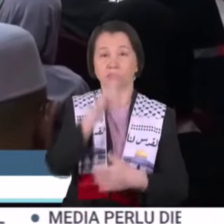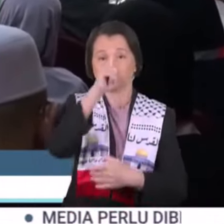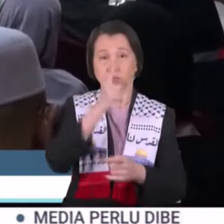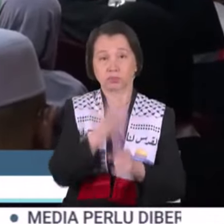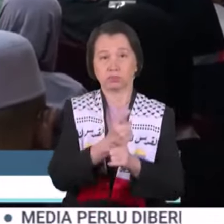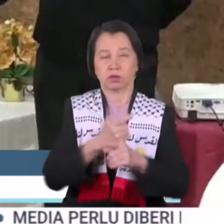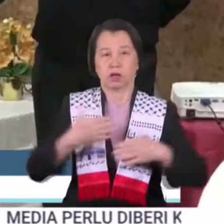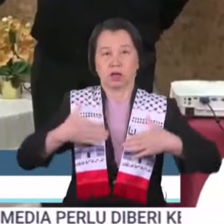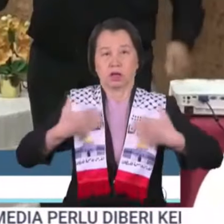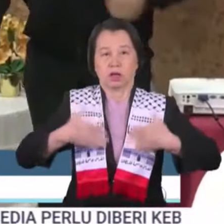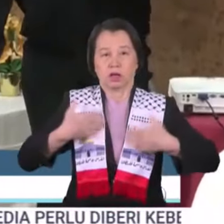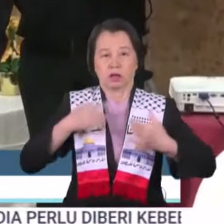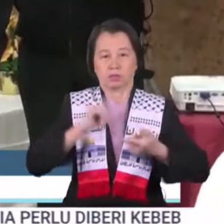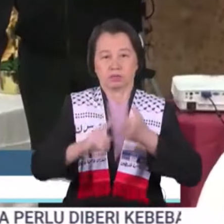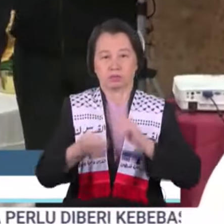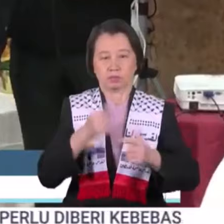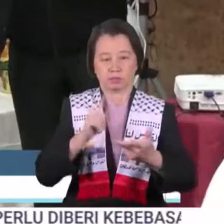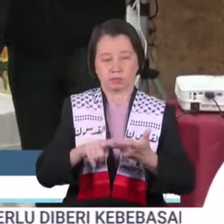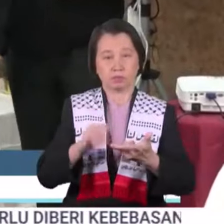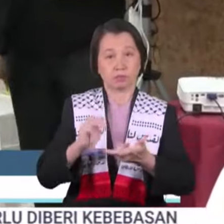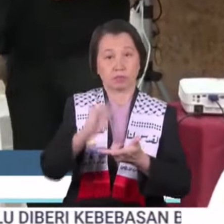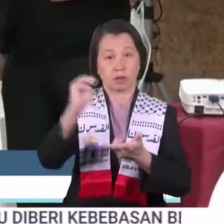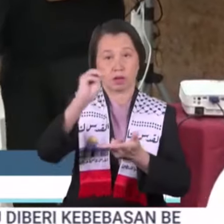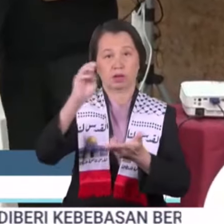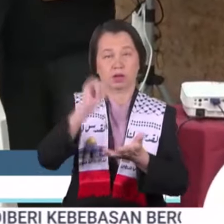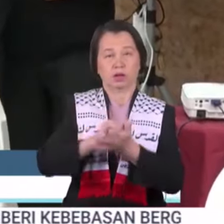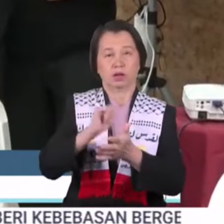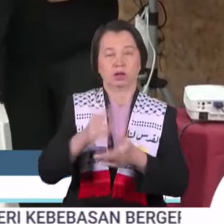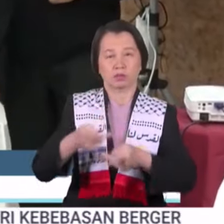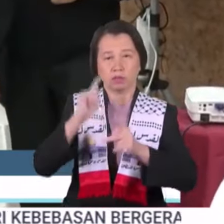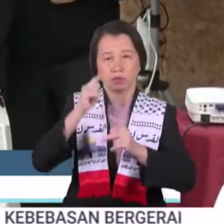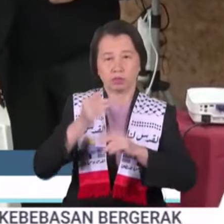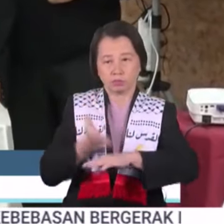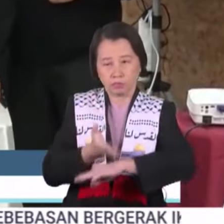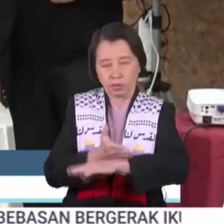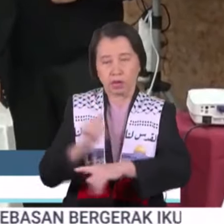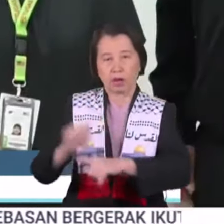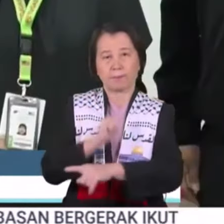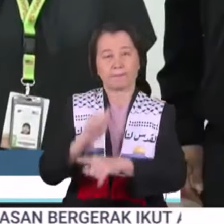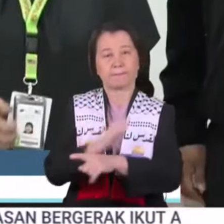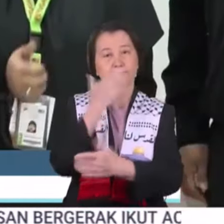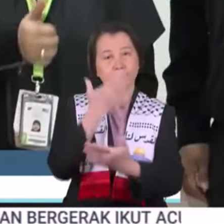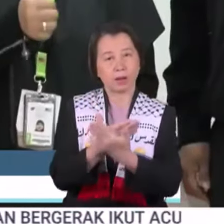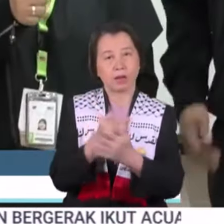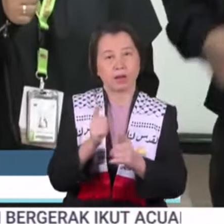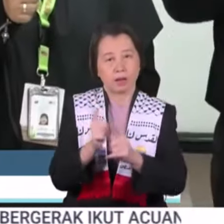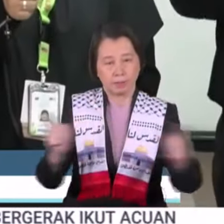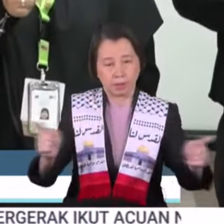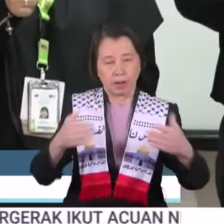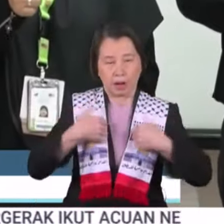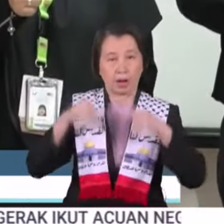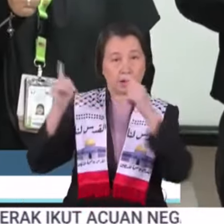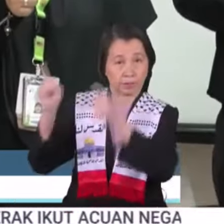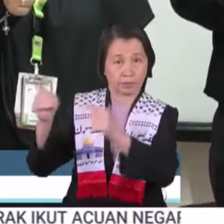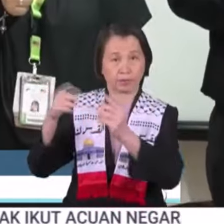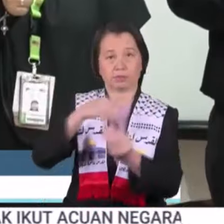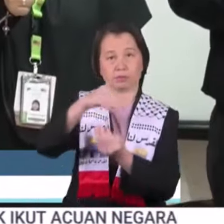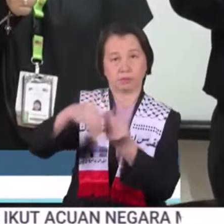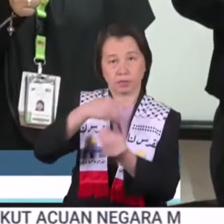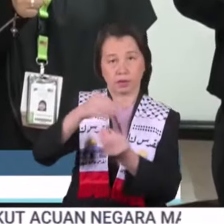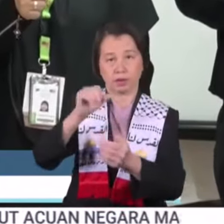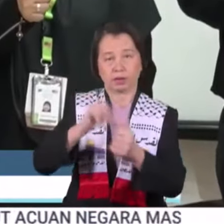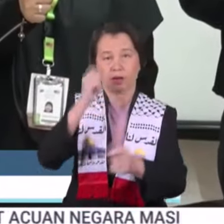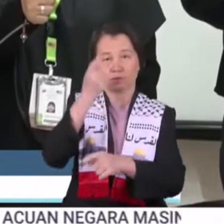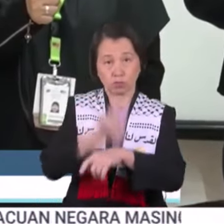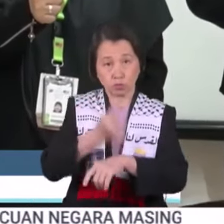benar-benar menggembirakan sahabat maktab kerana ia kesempatan untuk meningkatkan amalan baik sepanjang berada di Tanah Suci.